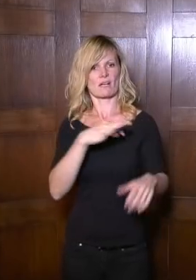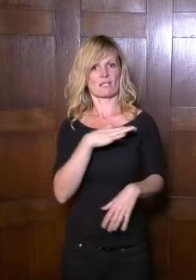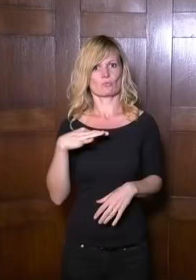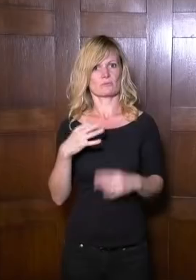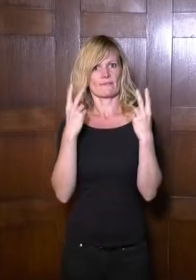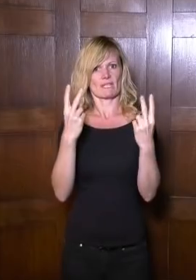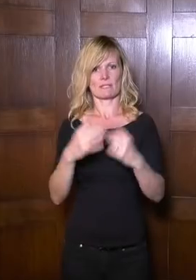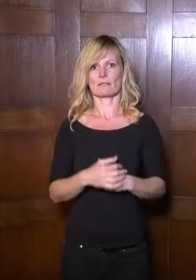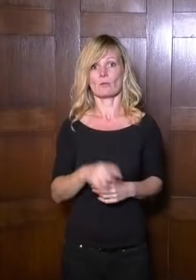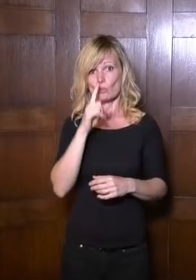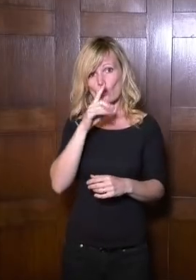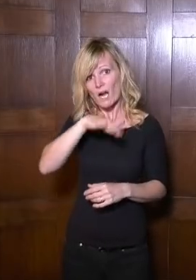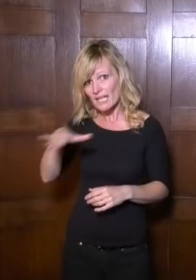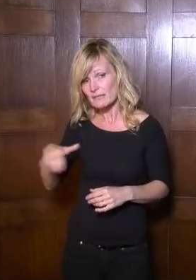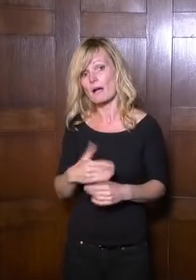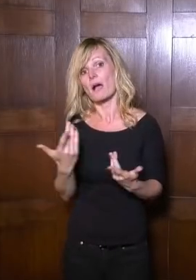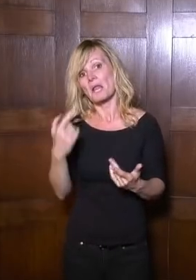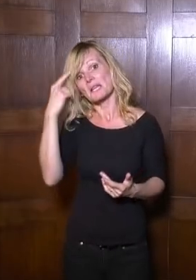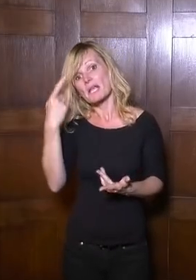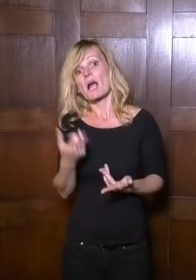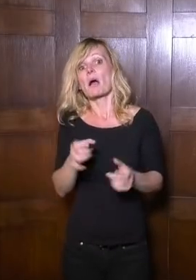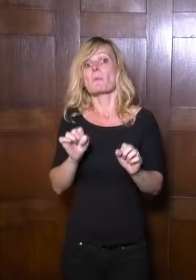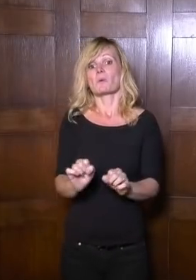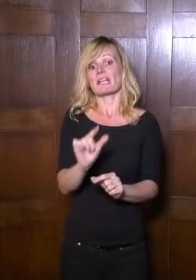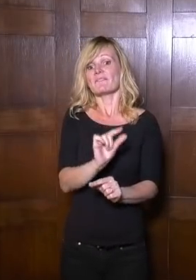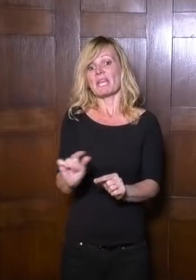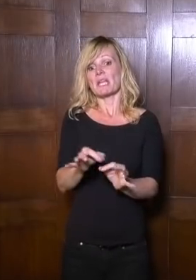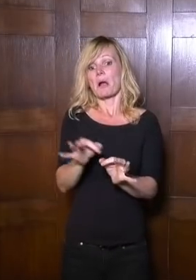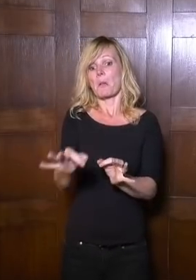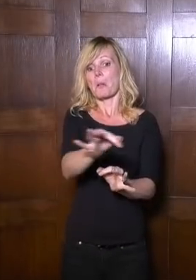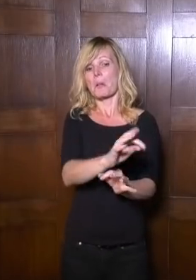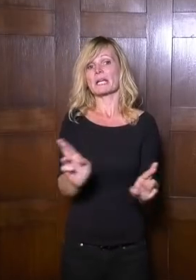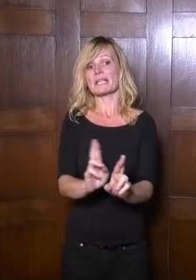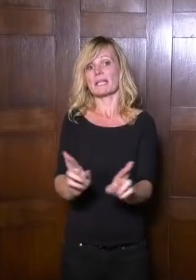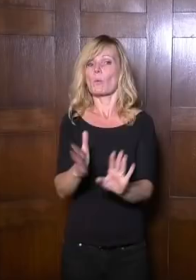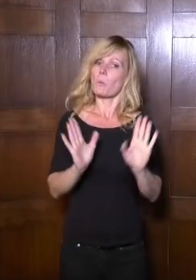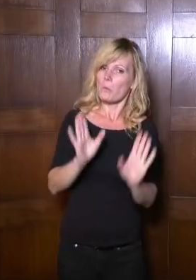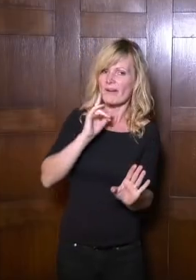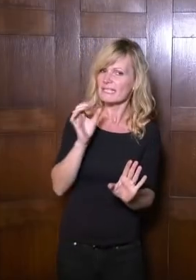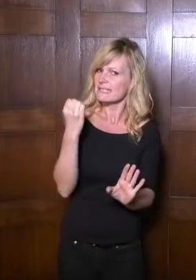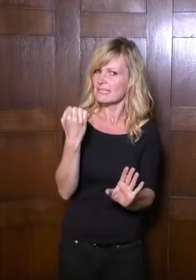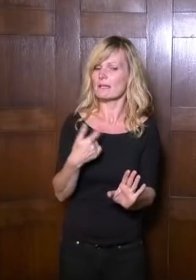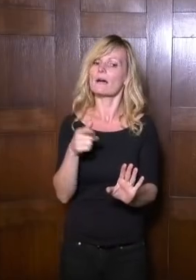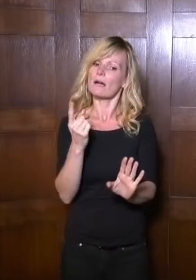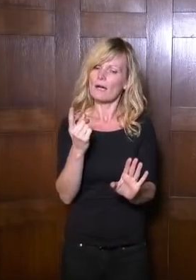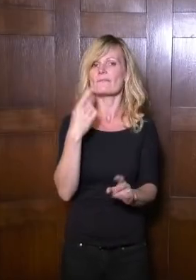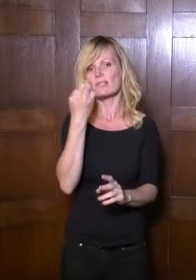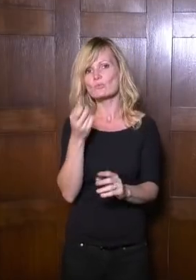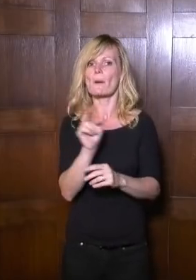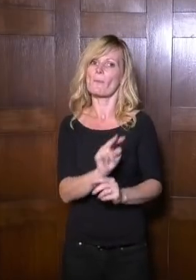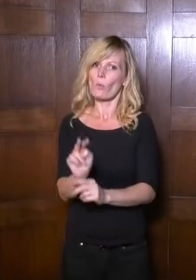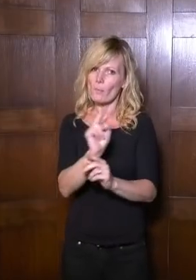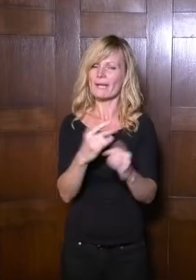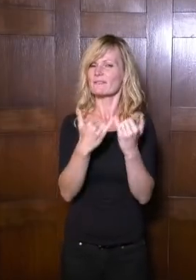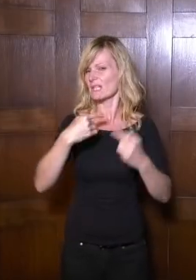in der Kita, von der nun angeblich weniger Infektionsgefahr ausgeht, sondern dass man sagt, man versucht das alles noch irgendwie zu beobachten, in welche Richtung sich das